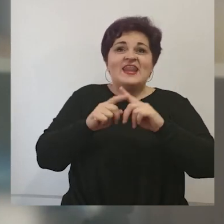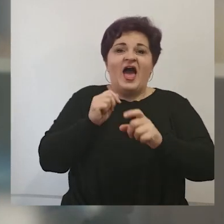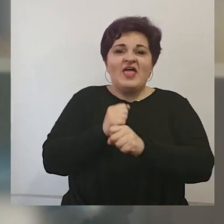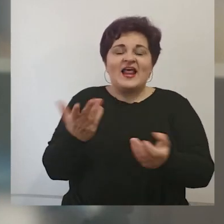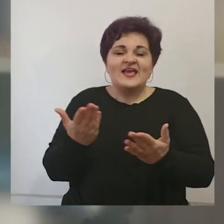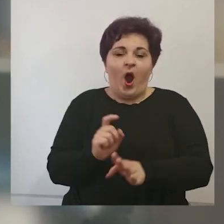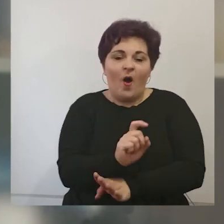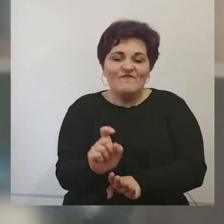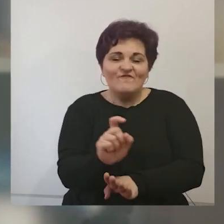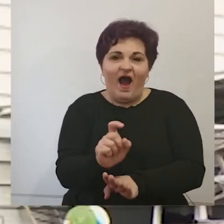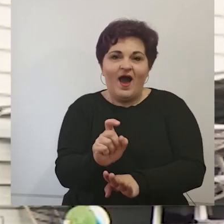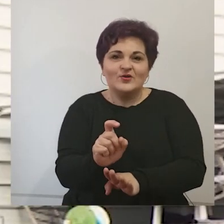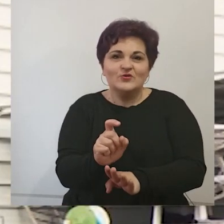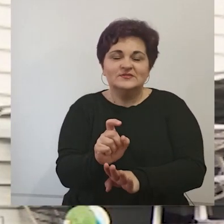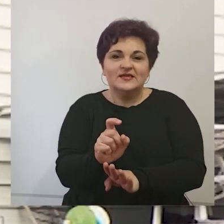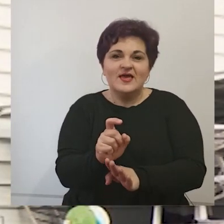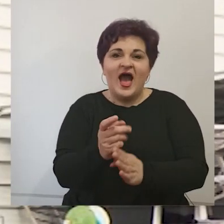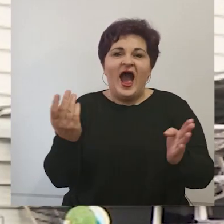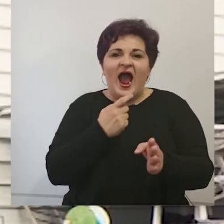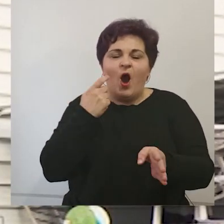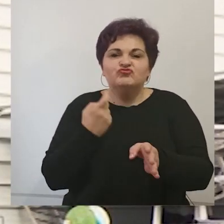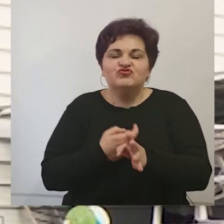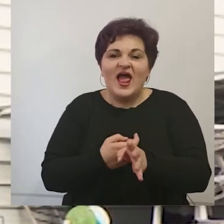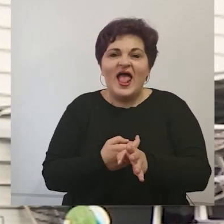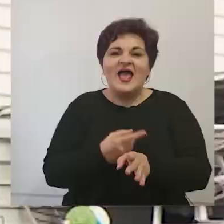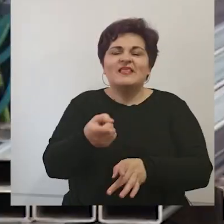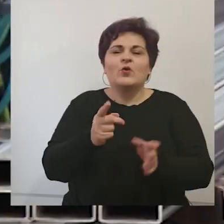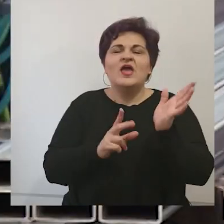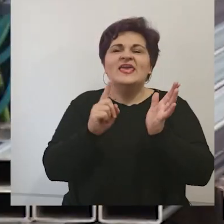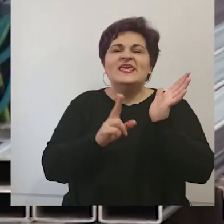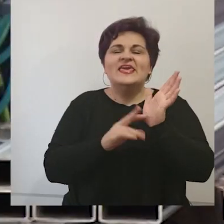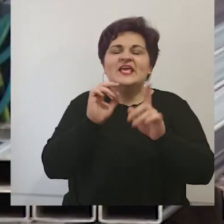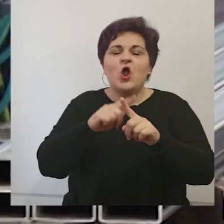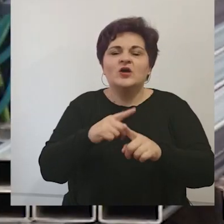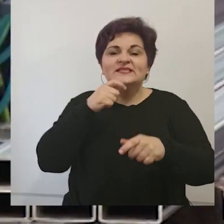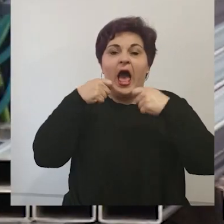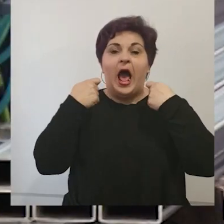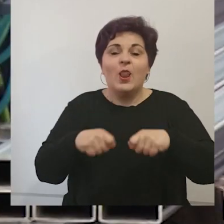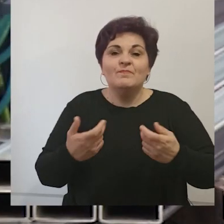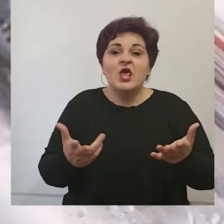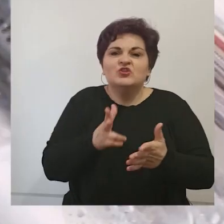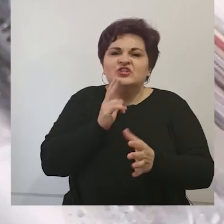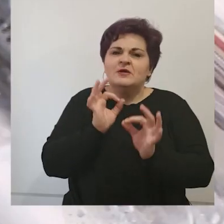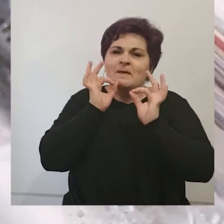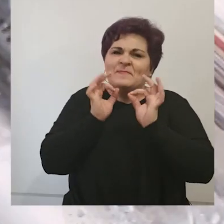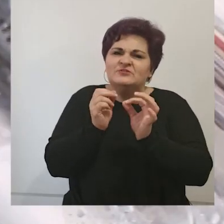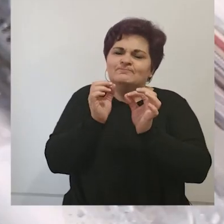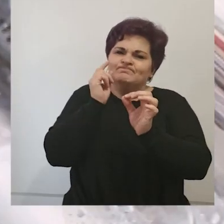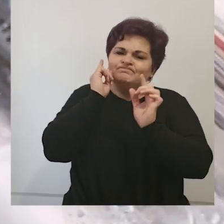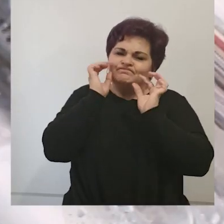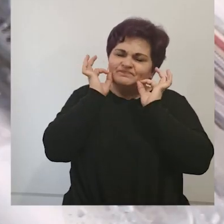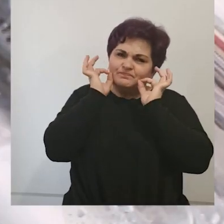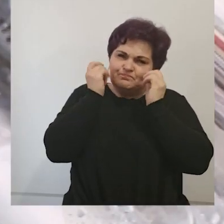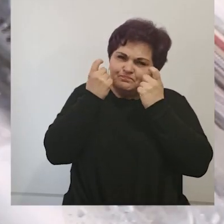kao varioc, kako željeza, tako inoksa, aluminijuma koji zahtijevaju baš